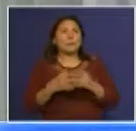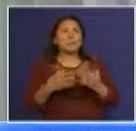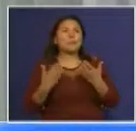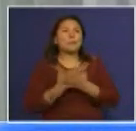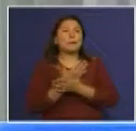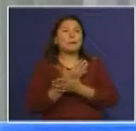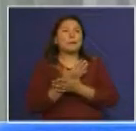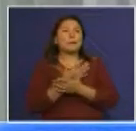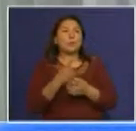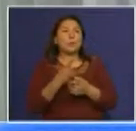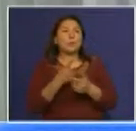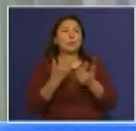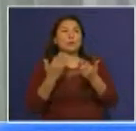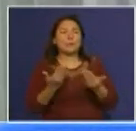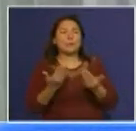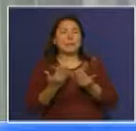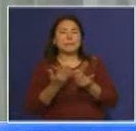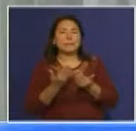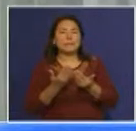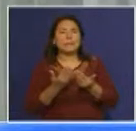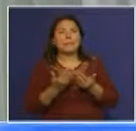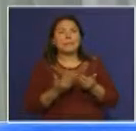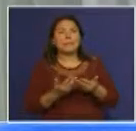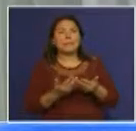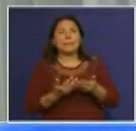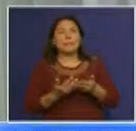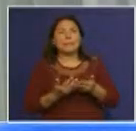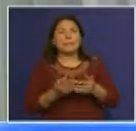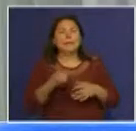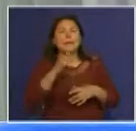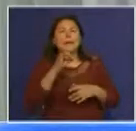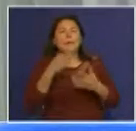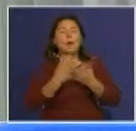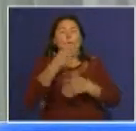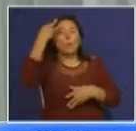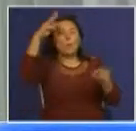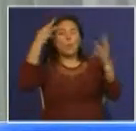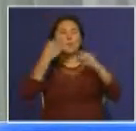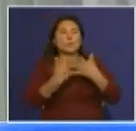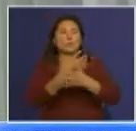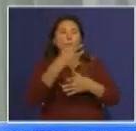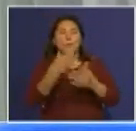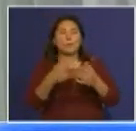Жаңадан шығып атқамын ау. Заманауи шығармаларды қосқым келіп отыр.